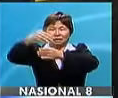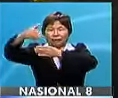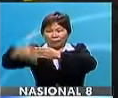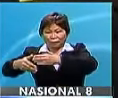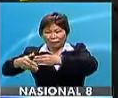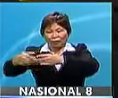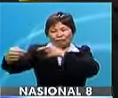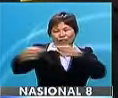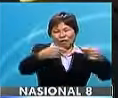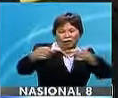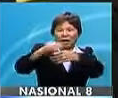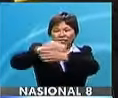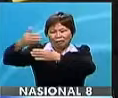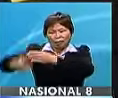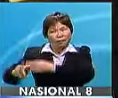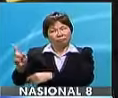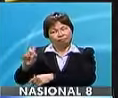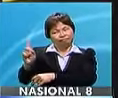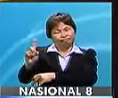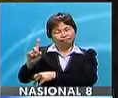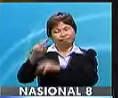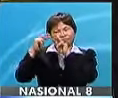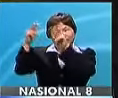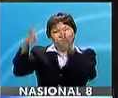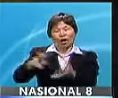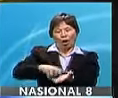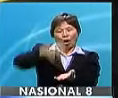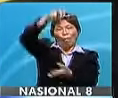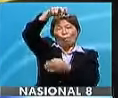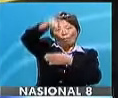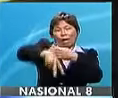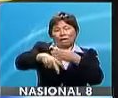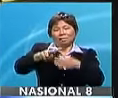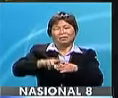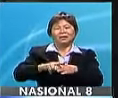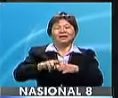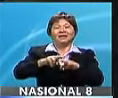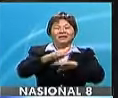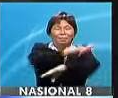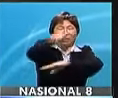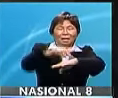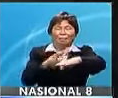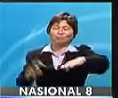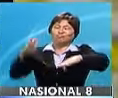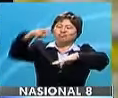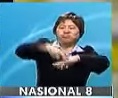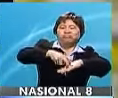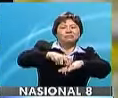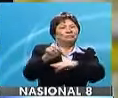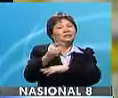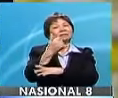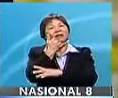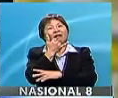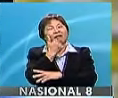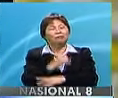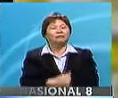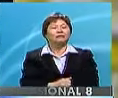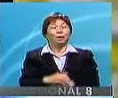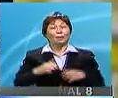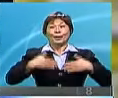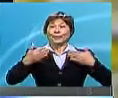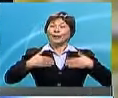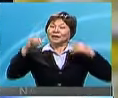permainan, kita tidak benarkan langsung penonton-penonton melompat masuk ke dalam padang. Ini adalah satu kesalahan. Bagi memeriahkan lagi